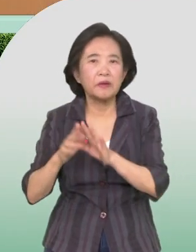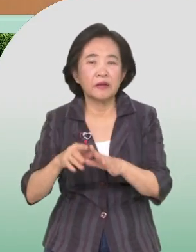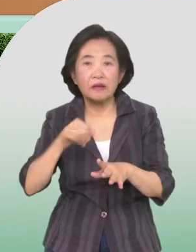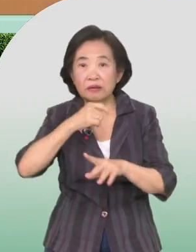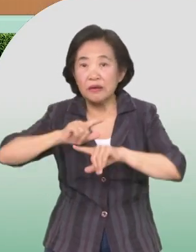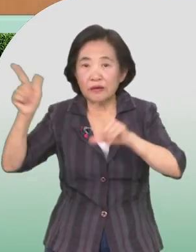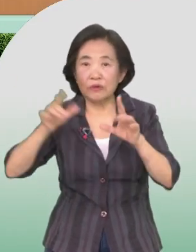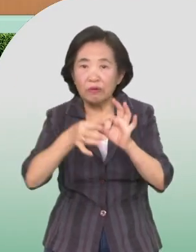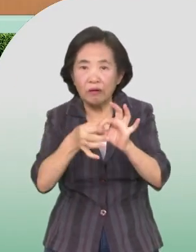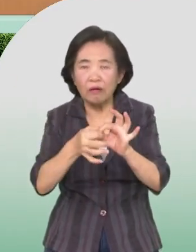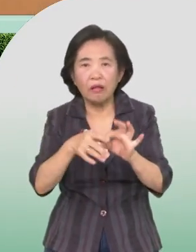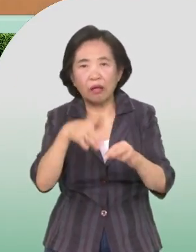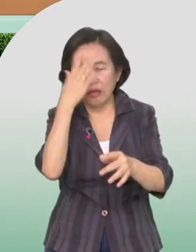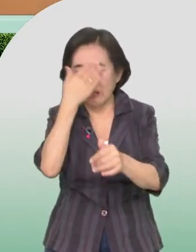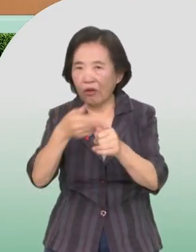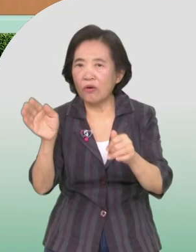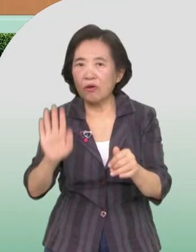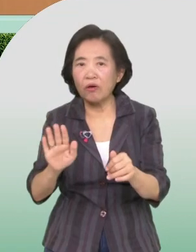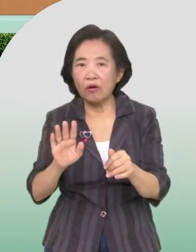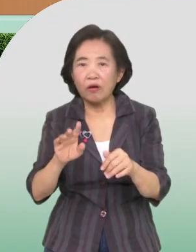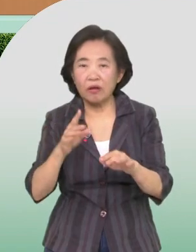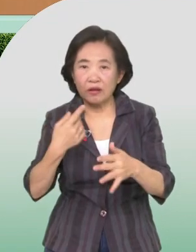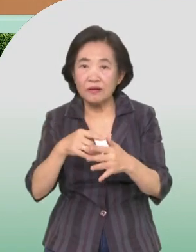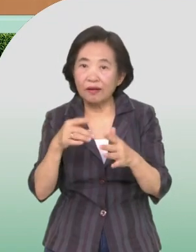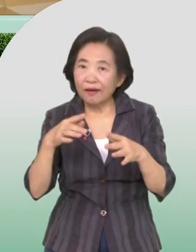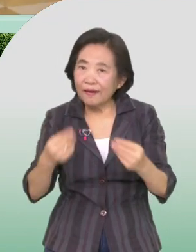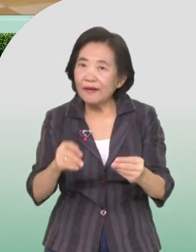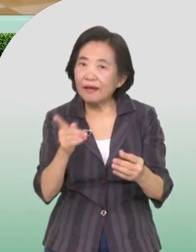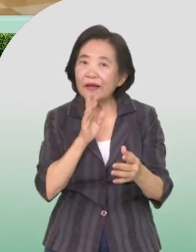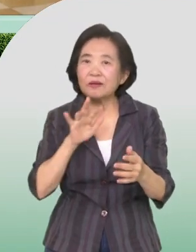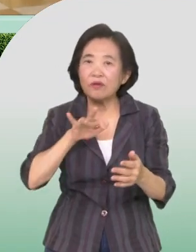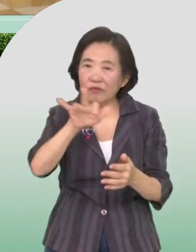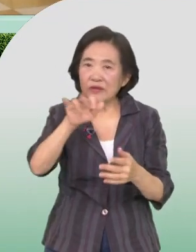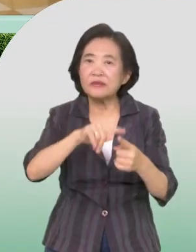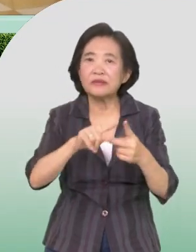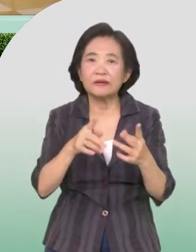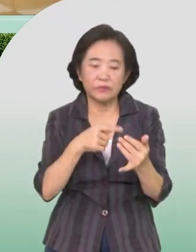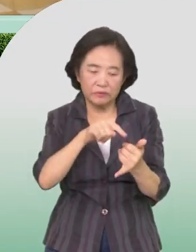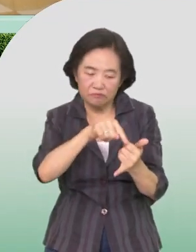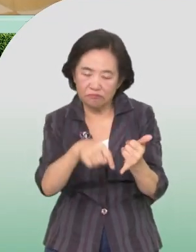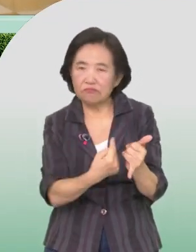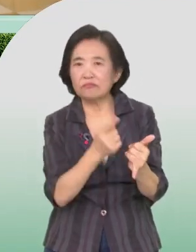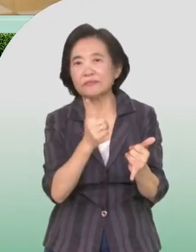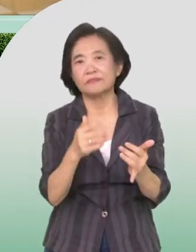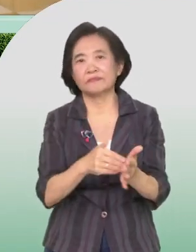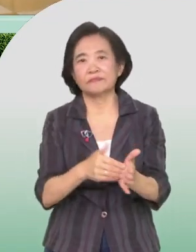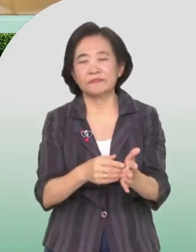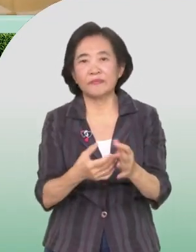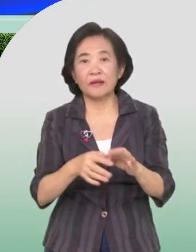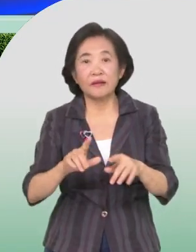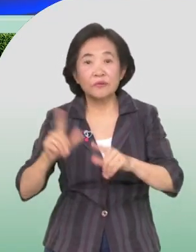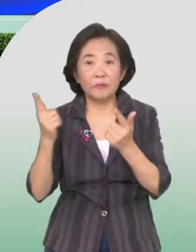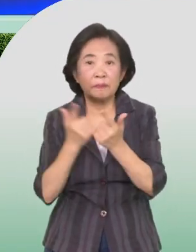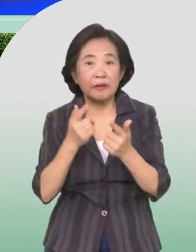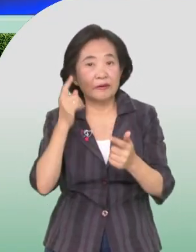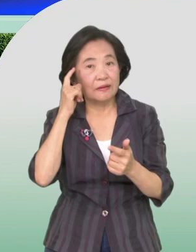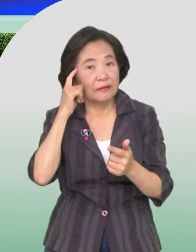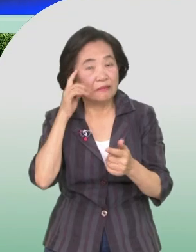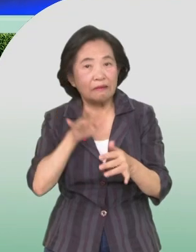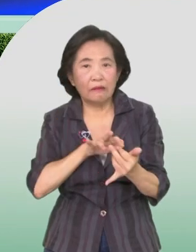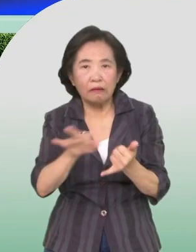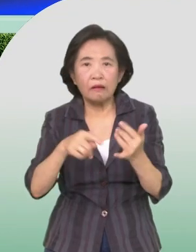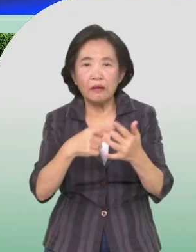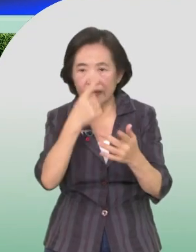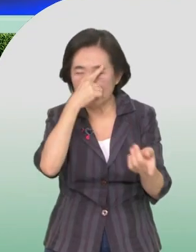连外交通受到影响。加那西行南回线也系初步延期。甚至北东红线当年该运能加